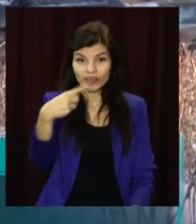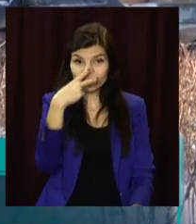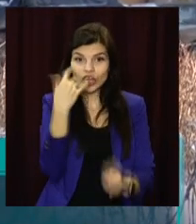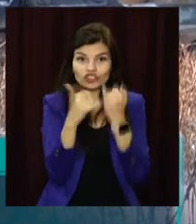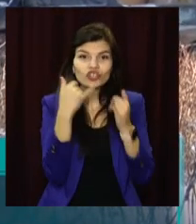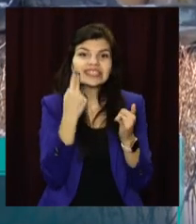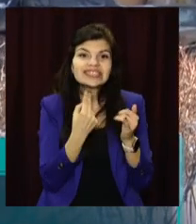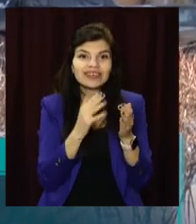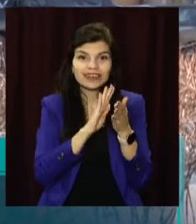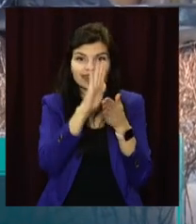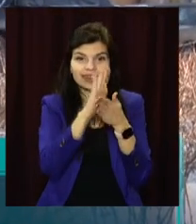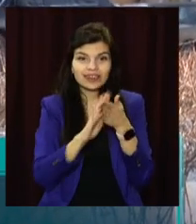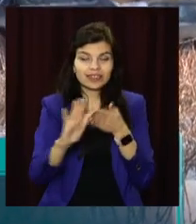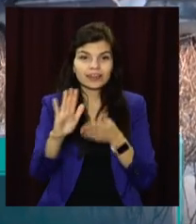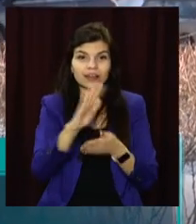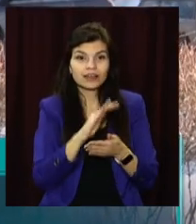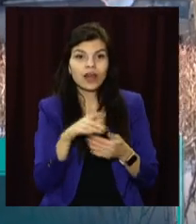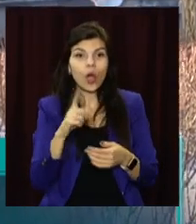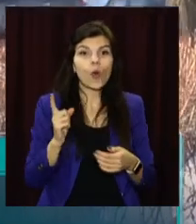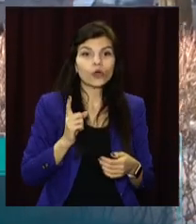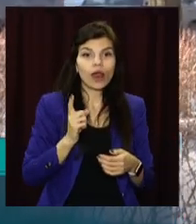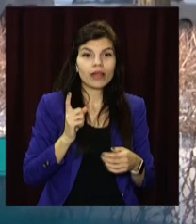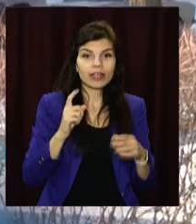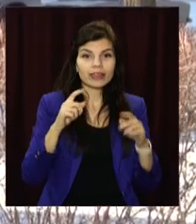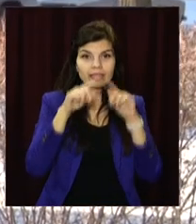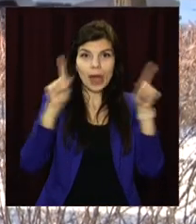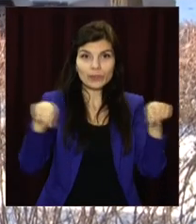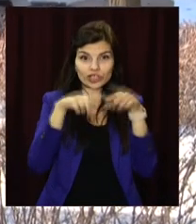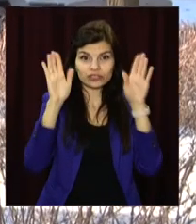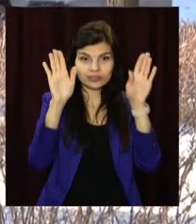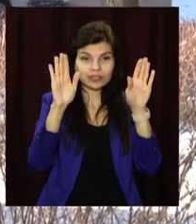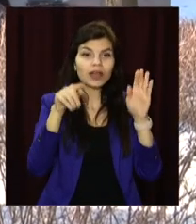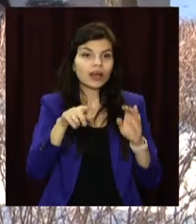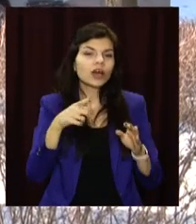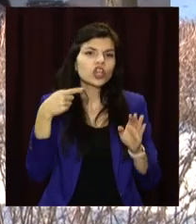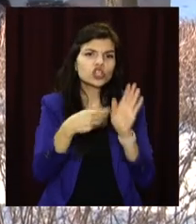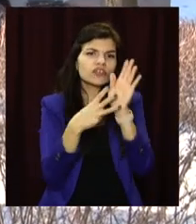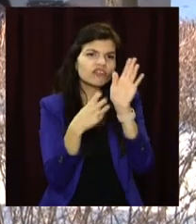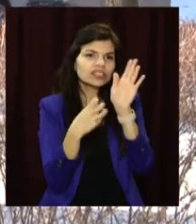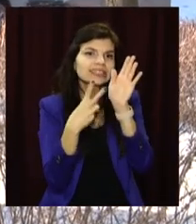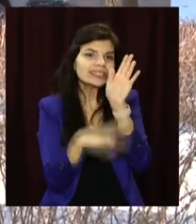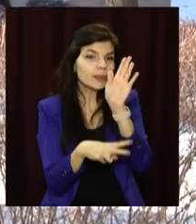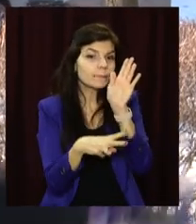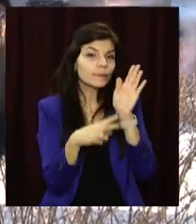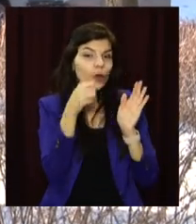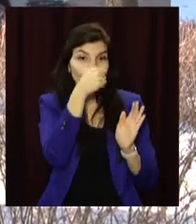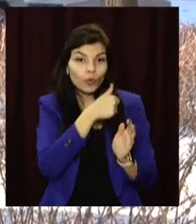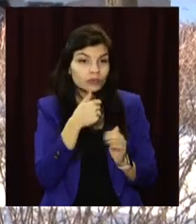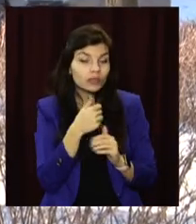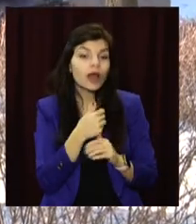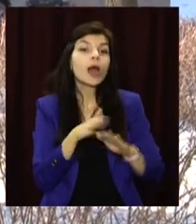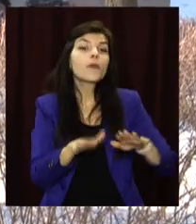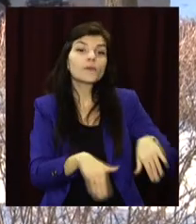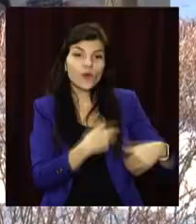цвіту особнячок з охранной табличкой, датируется он где-то 1870 годом. А затем выросли